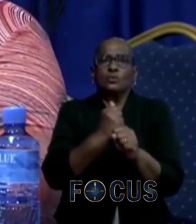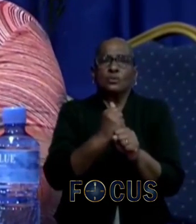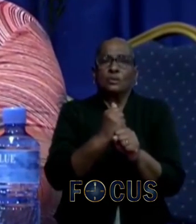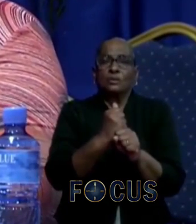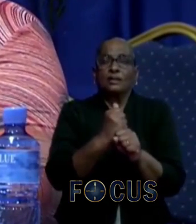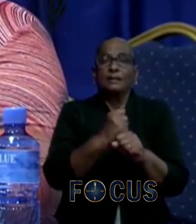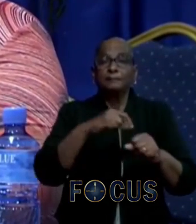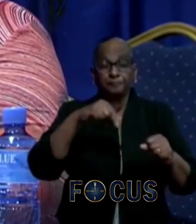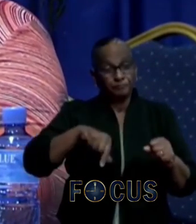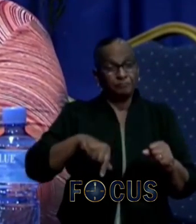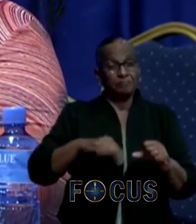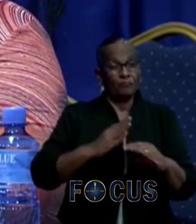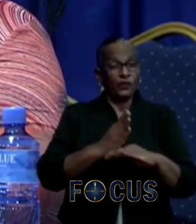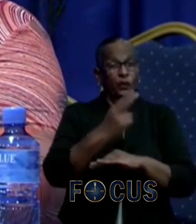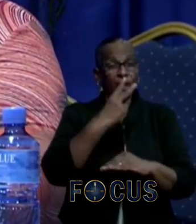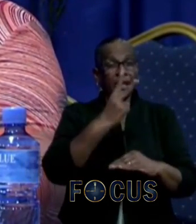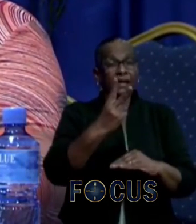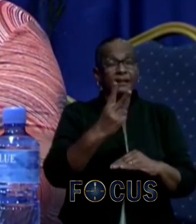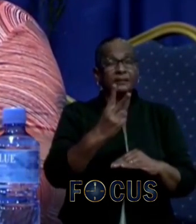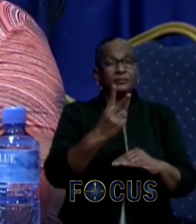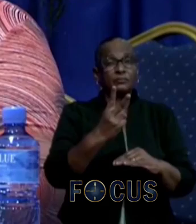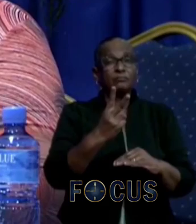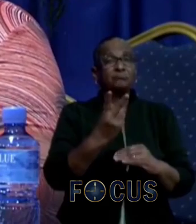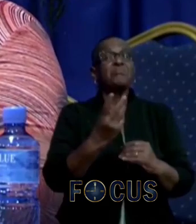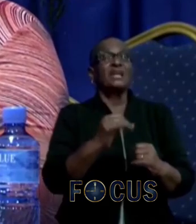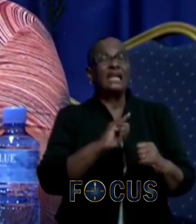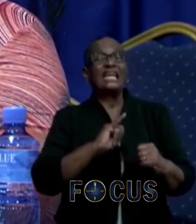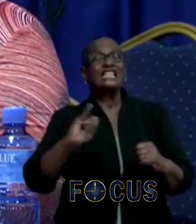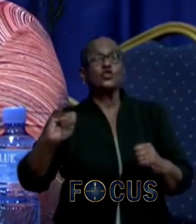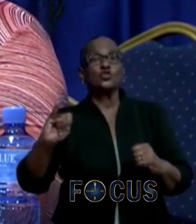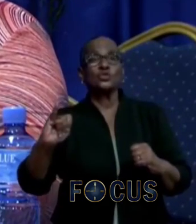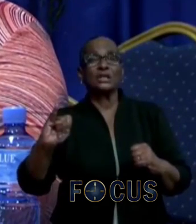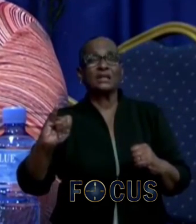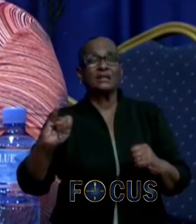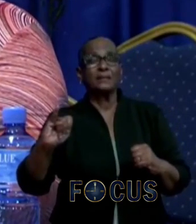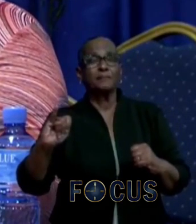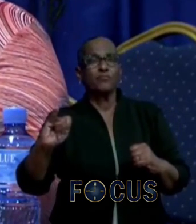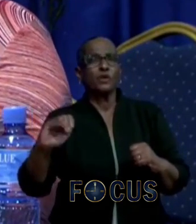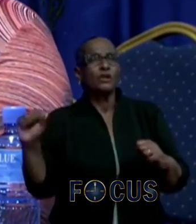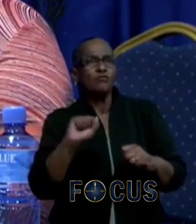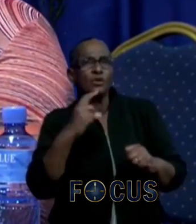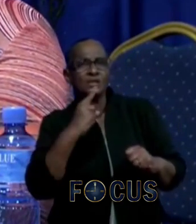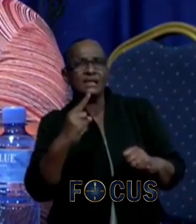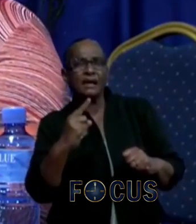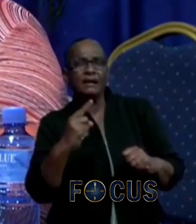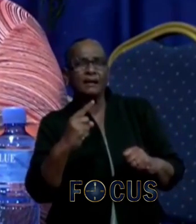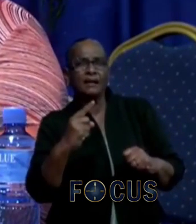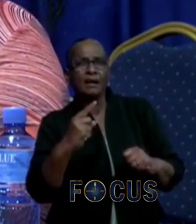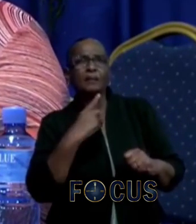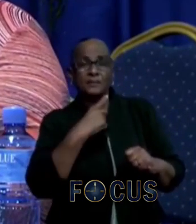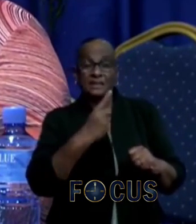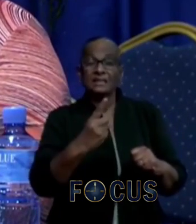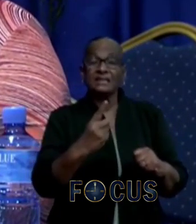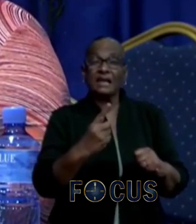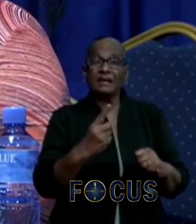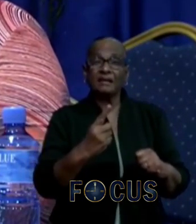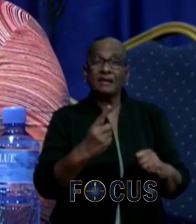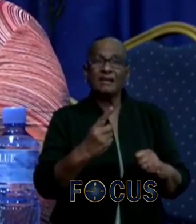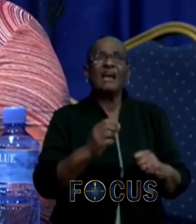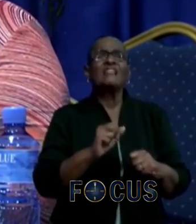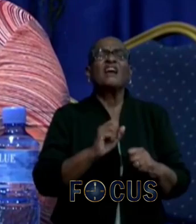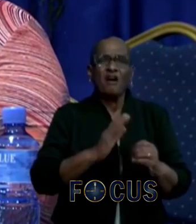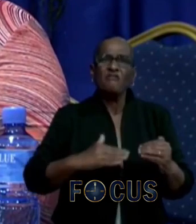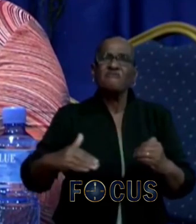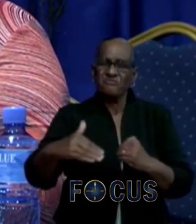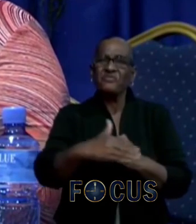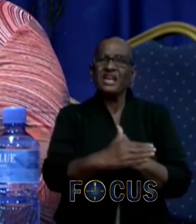Verder, als we kijken naar de industrie, moet ik me haasten om aan te geven dat via